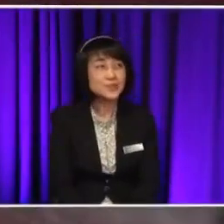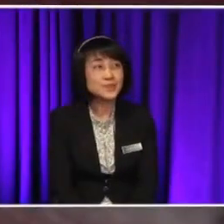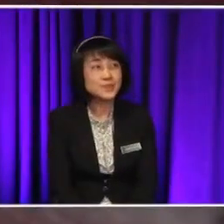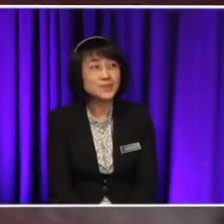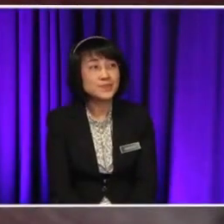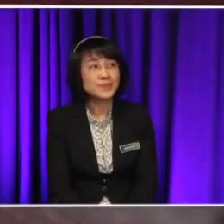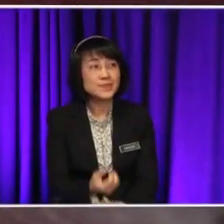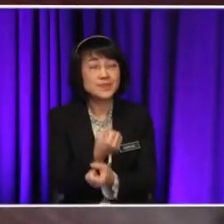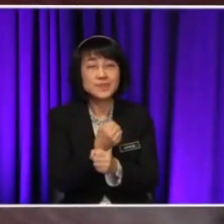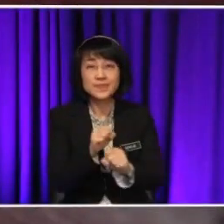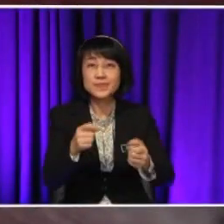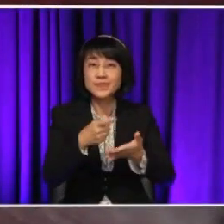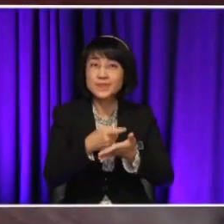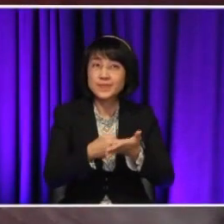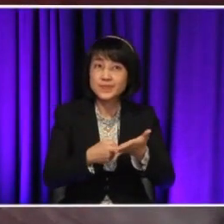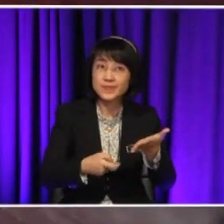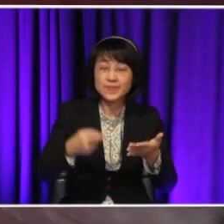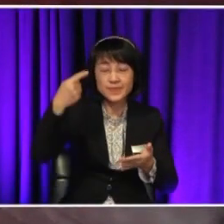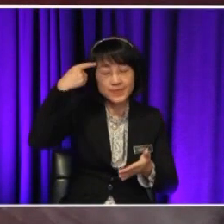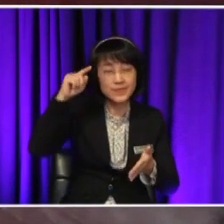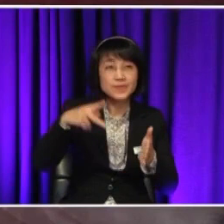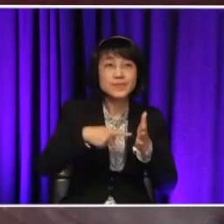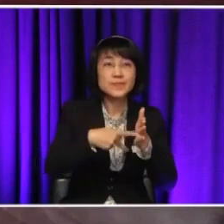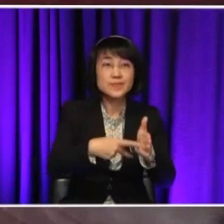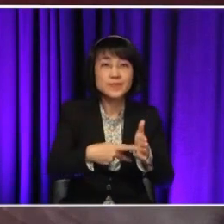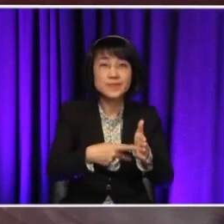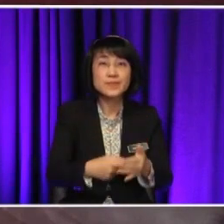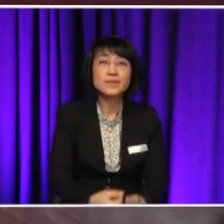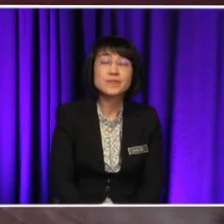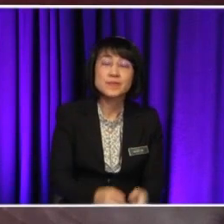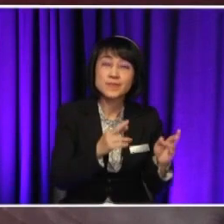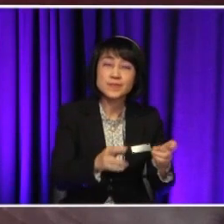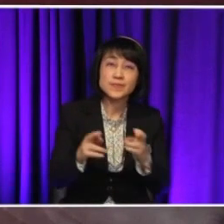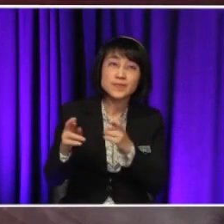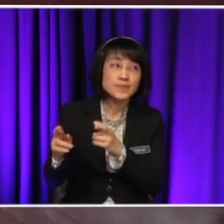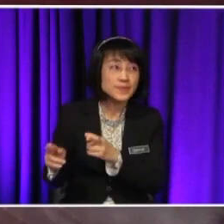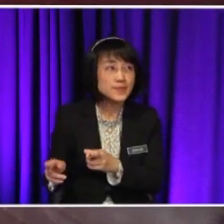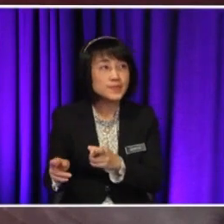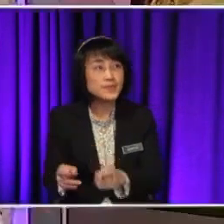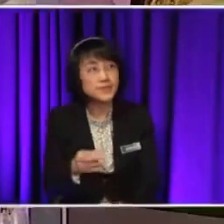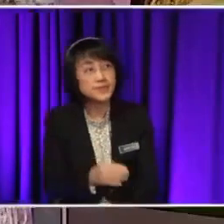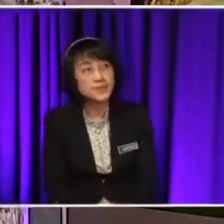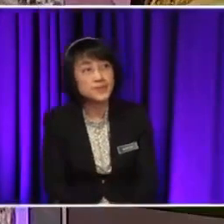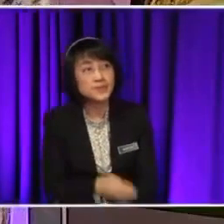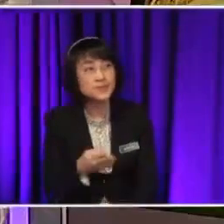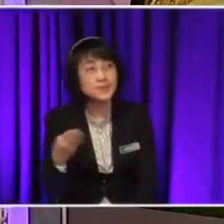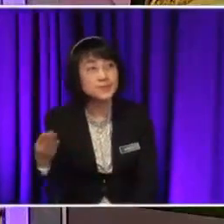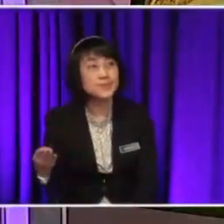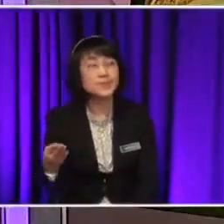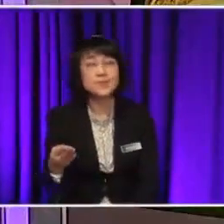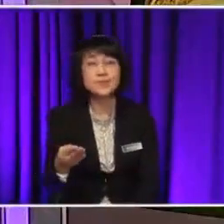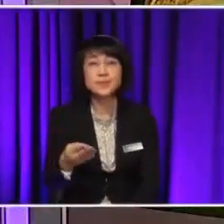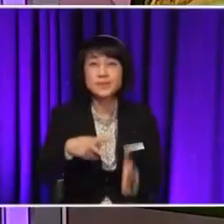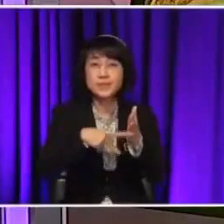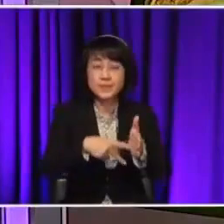kos penyelenggaraan untuk pameran dan yang keempat merancang ruang pameran produk yang hendak dipromosikan. Jadinya betul. Jadi